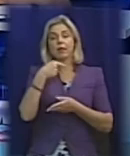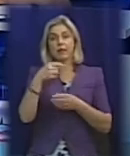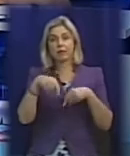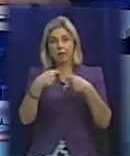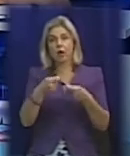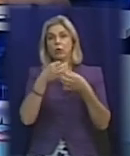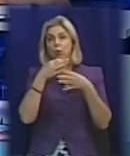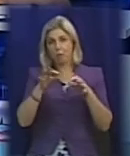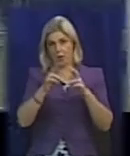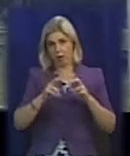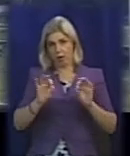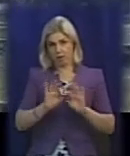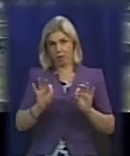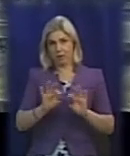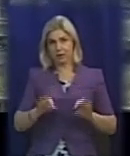будь-які коментарі.